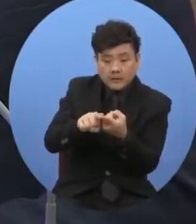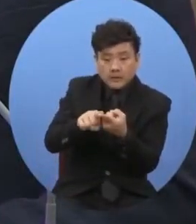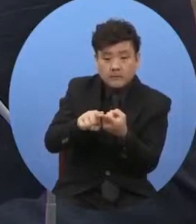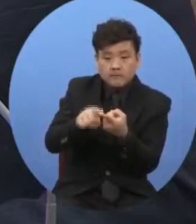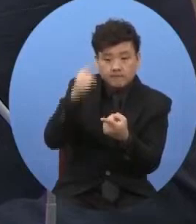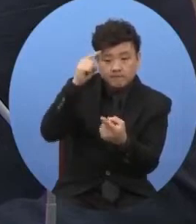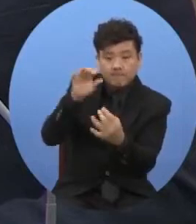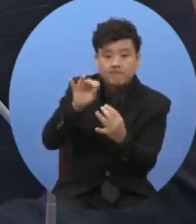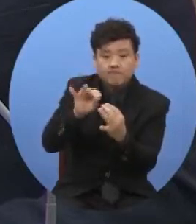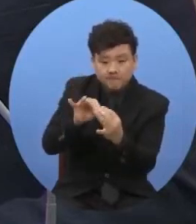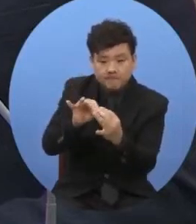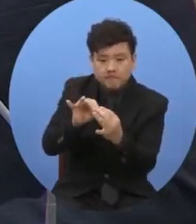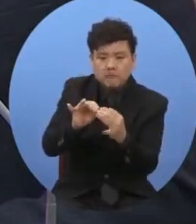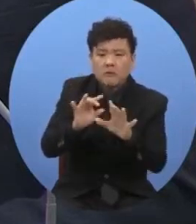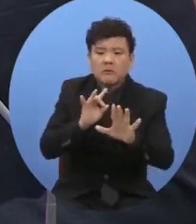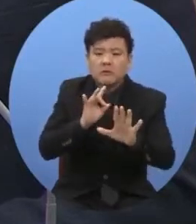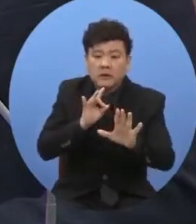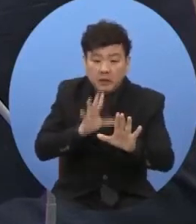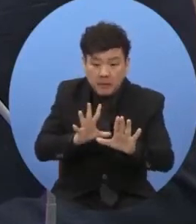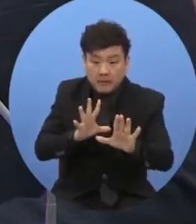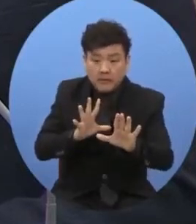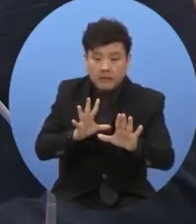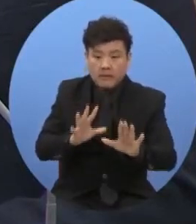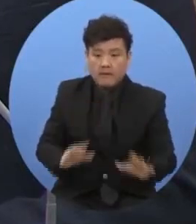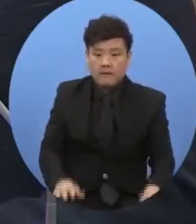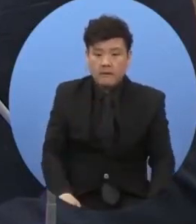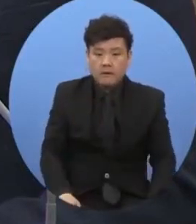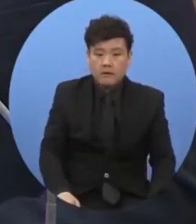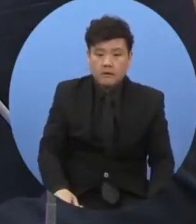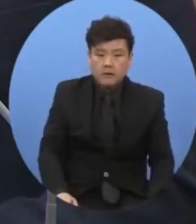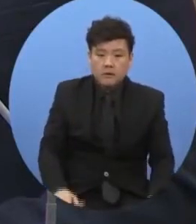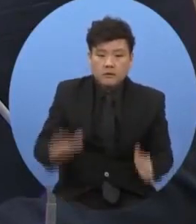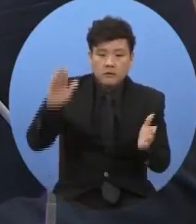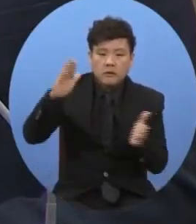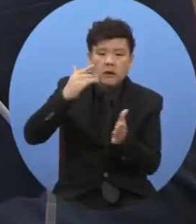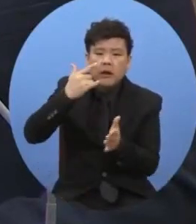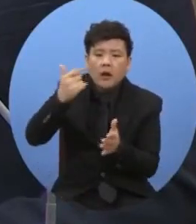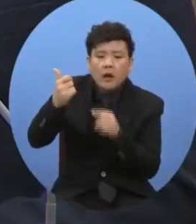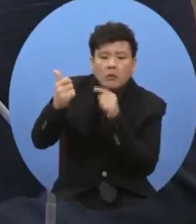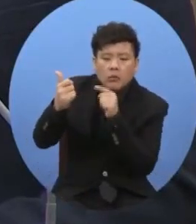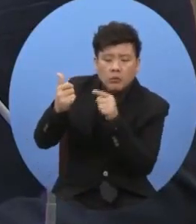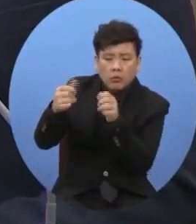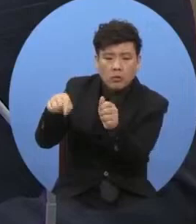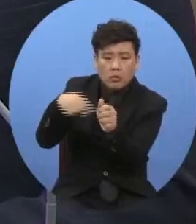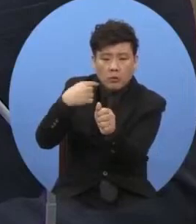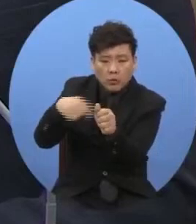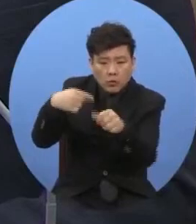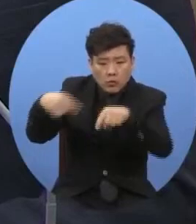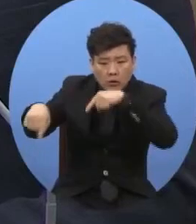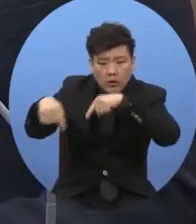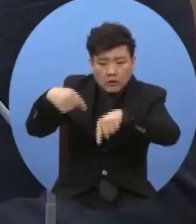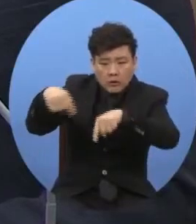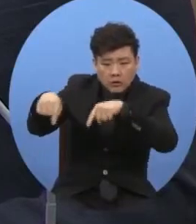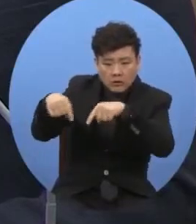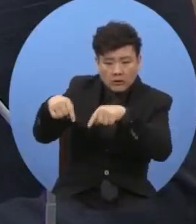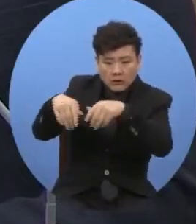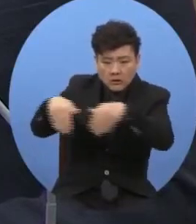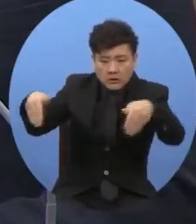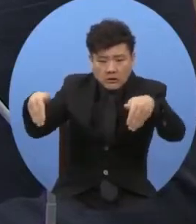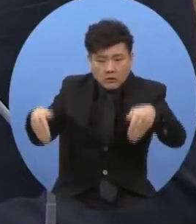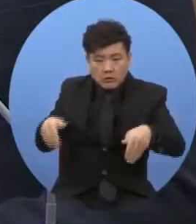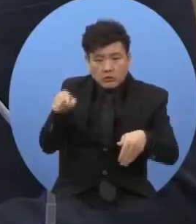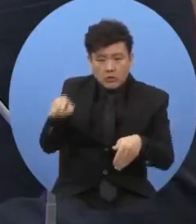의원님과 동의합니다. 이제 단지 이제 학부모님들은 이제 교육의 정치적 중립이라고 할까 이거에 대한